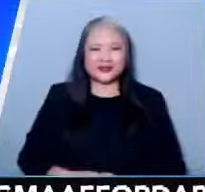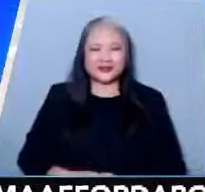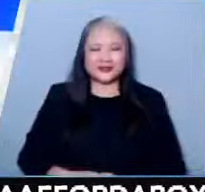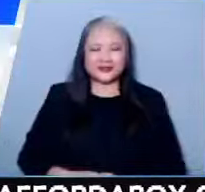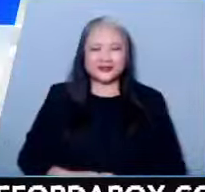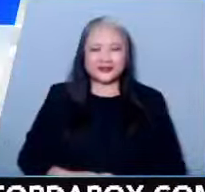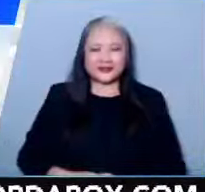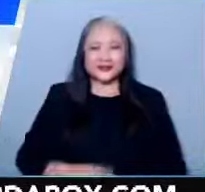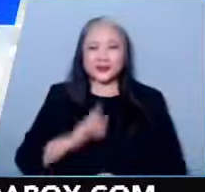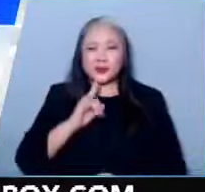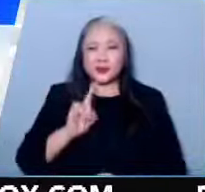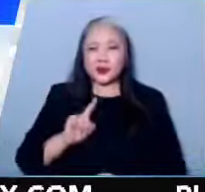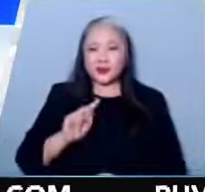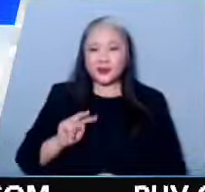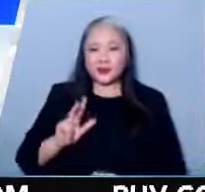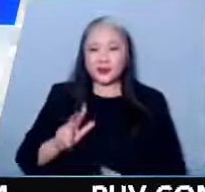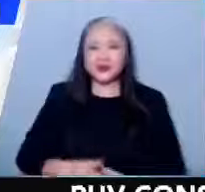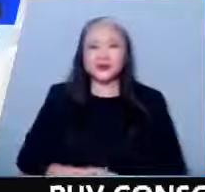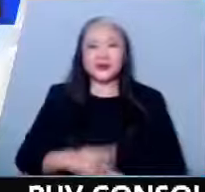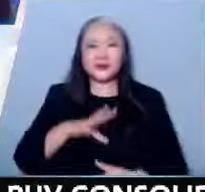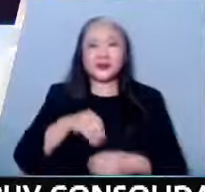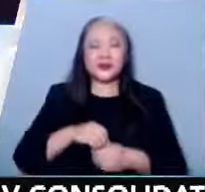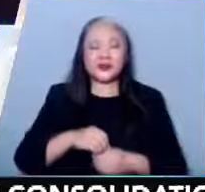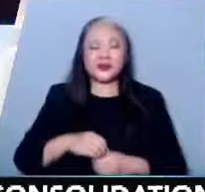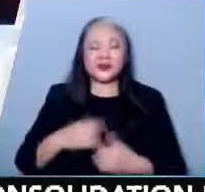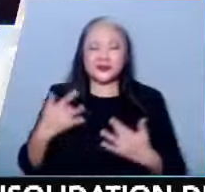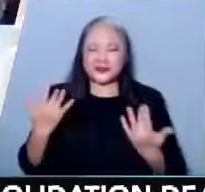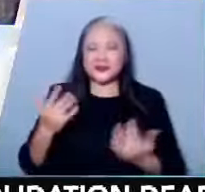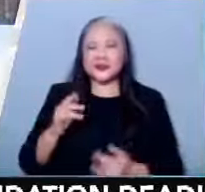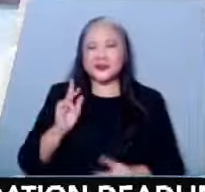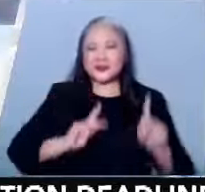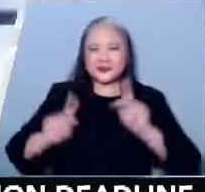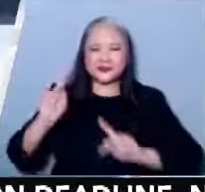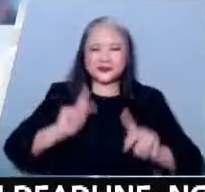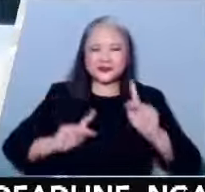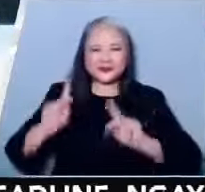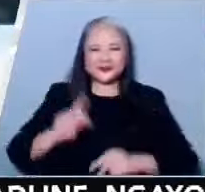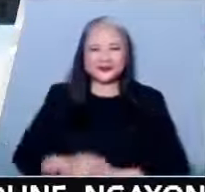1, 2, 3! What's up, Madlang people?